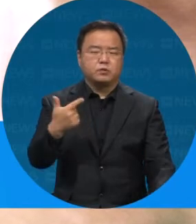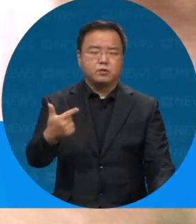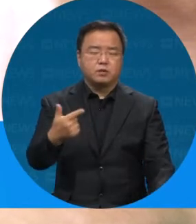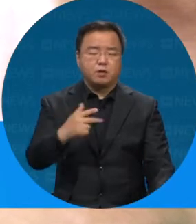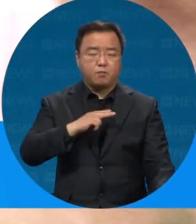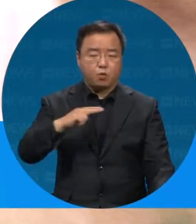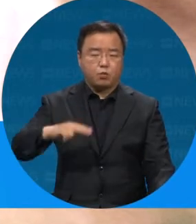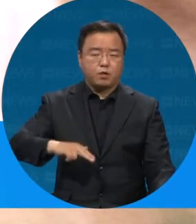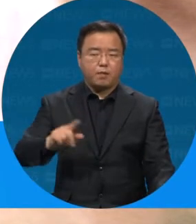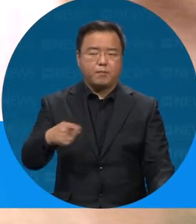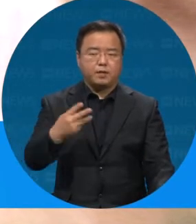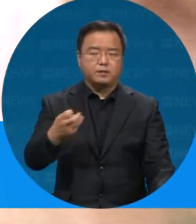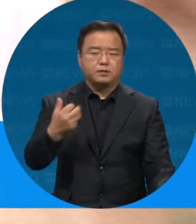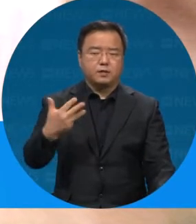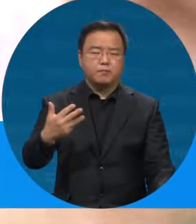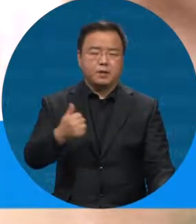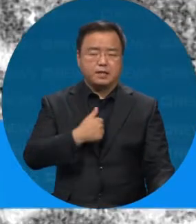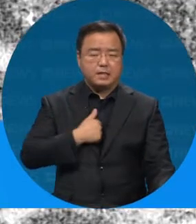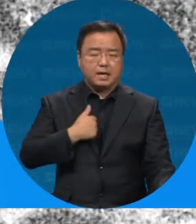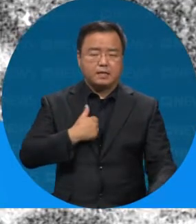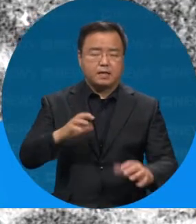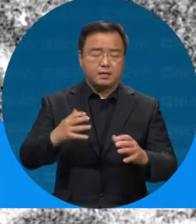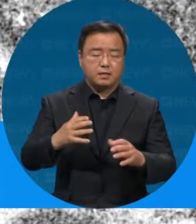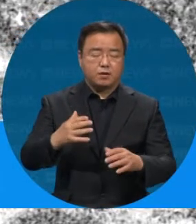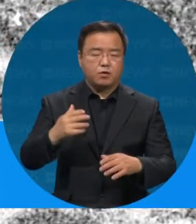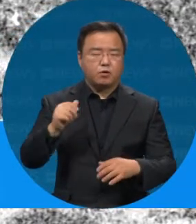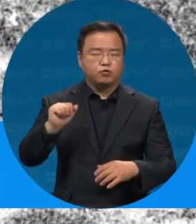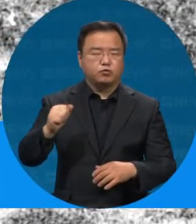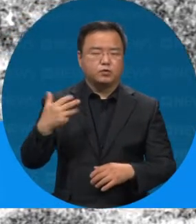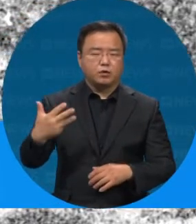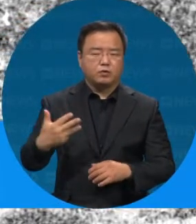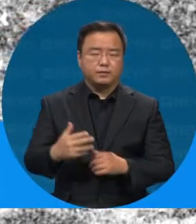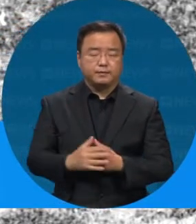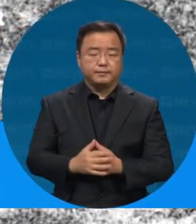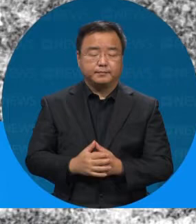포르투갈 138건, 캐나다 58건 등이 그 뒤를 이었습니다.